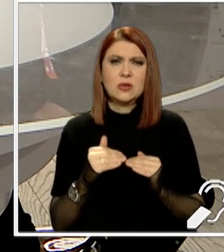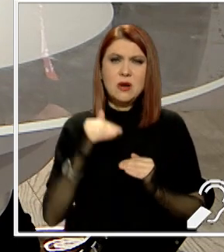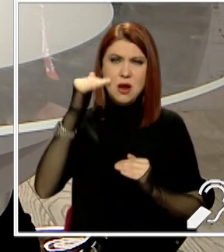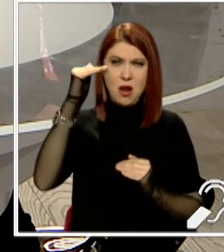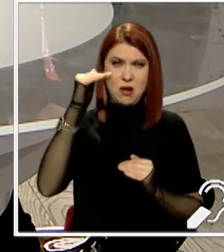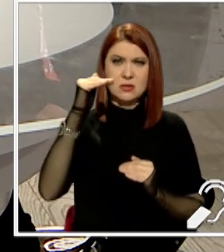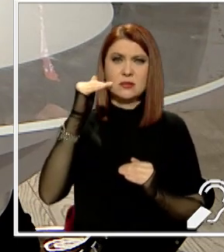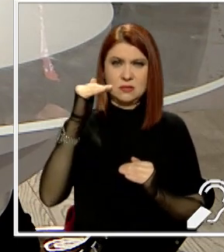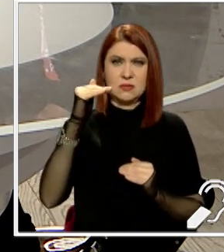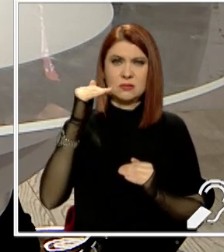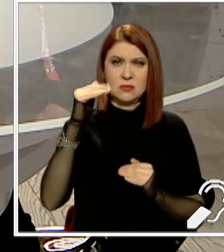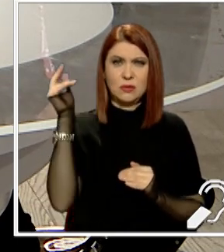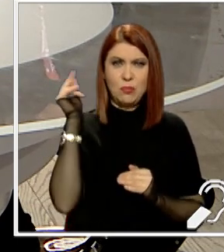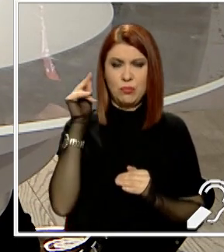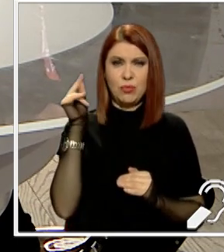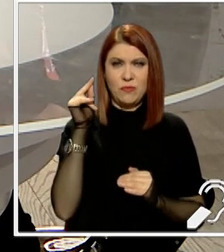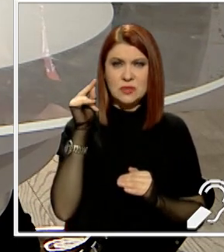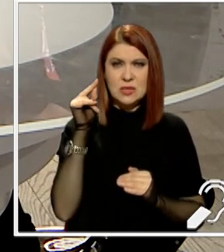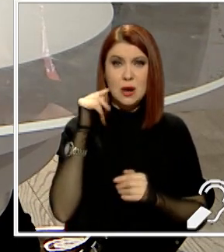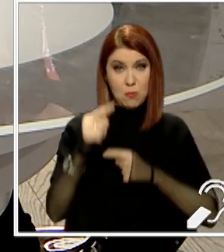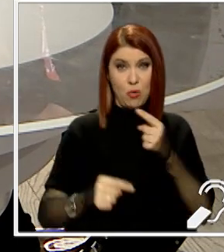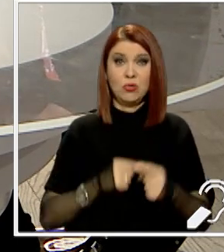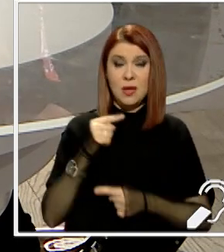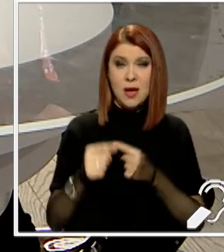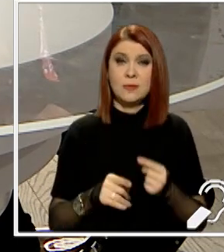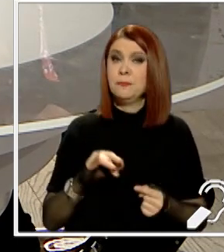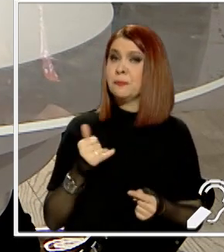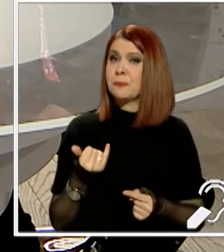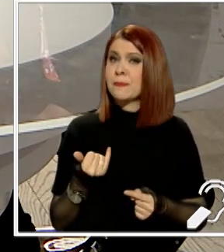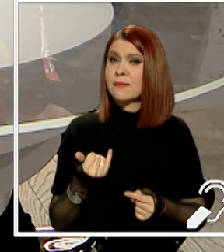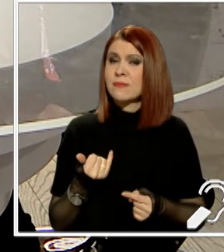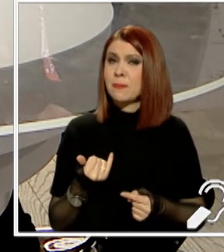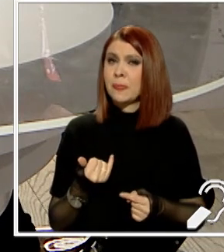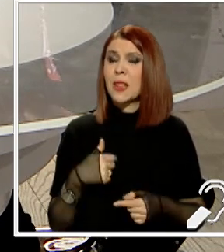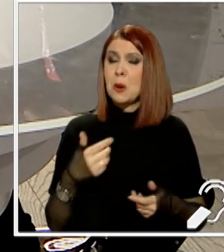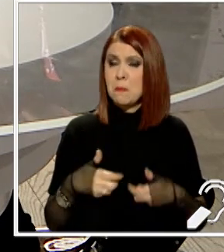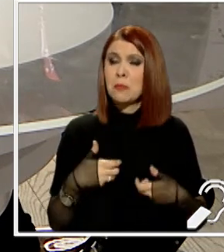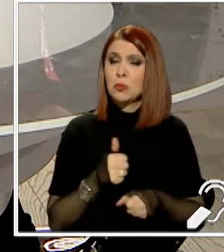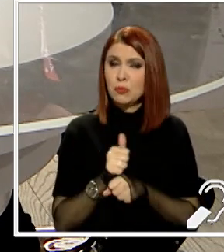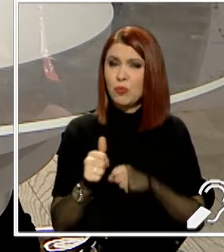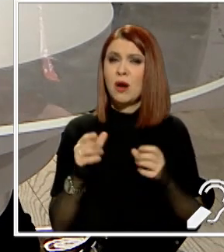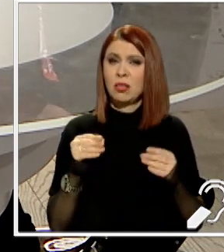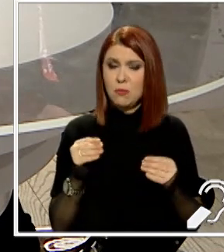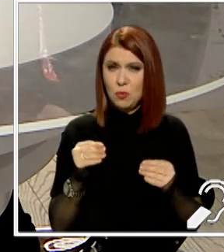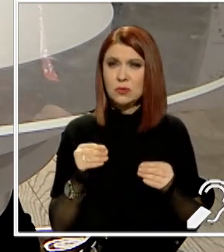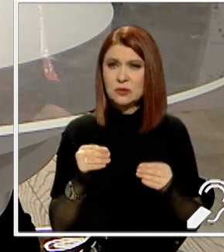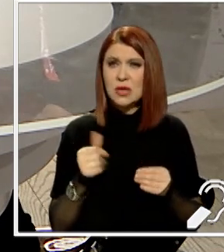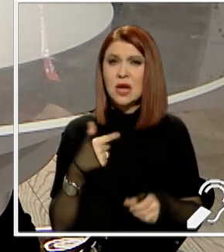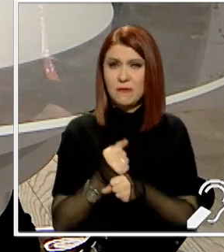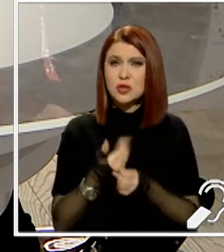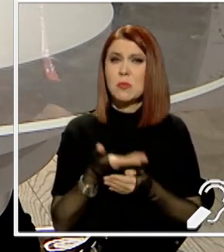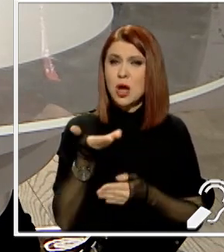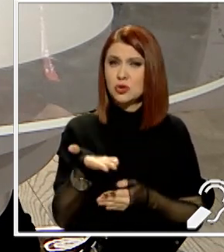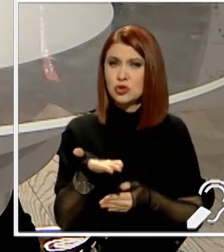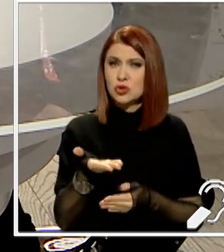muzicieni de la cel mai înalt nivel pe plan mondial și mă bucur foarte mult că facem